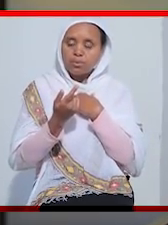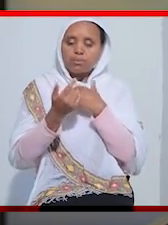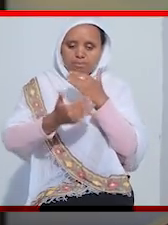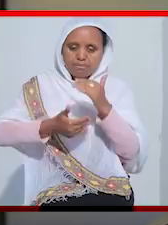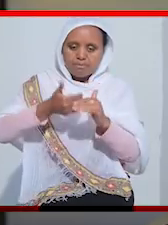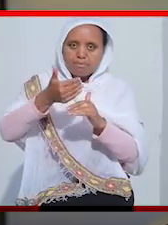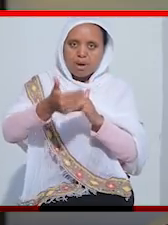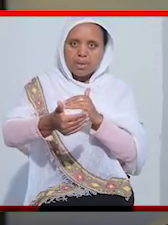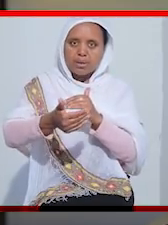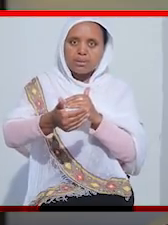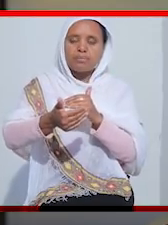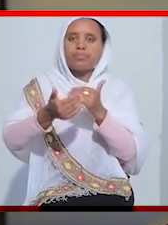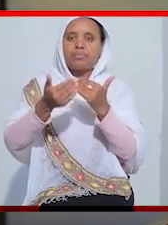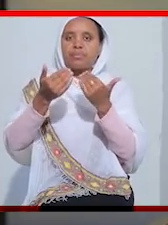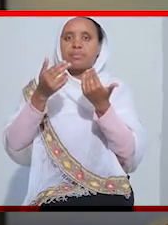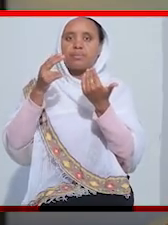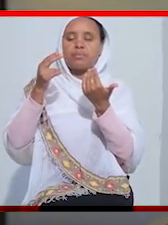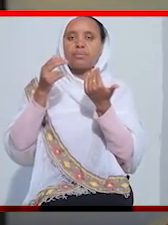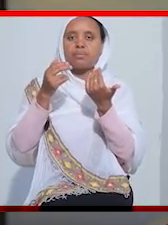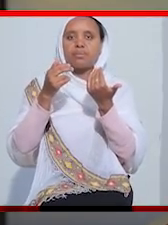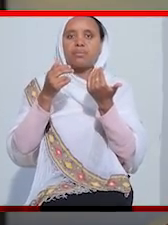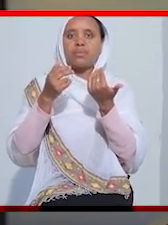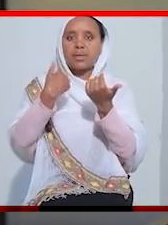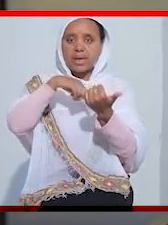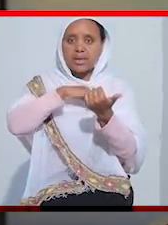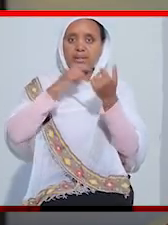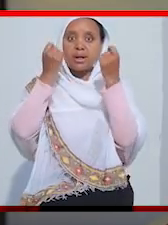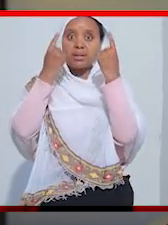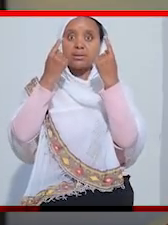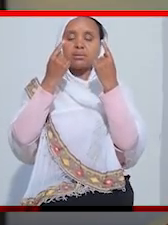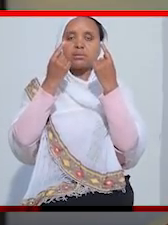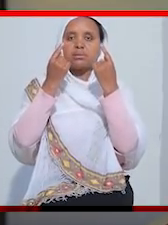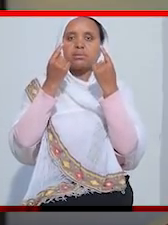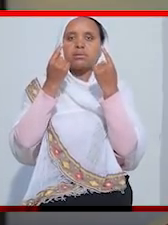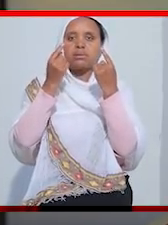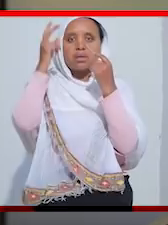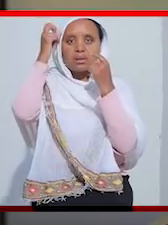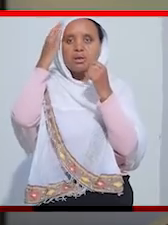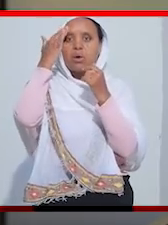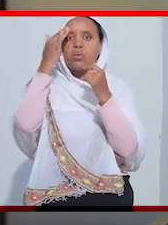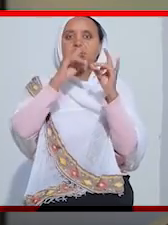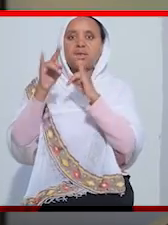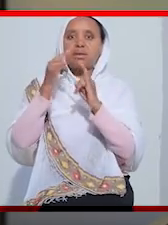የሚለውን በመቀጠል ከመያይምር ሰይጣን፣ የእኛን ትጋት ሰይጣን